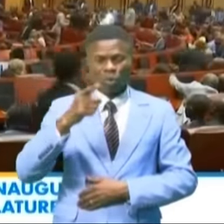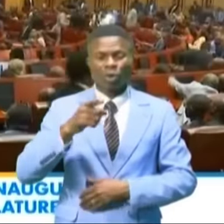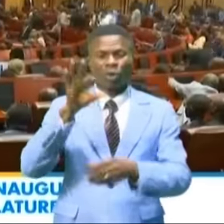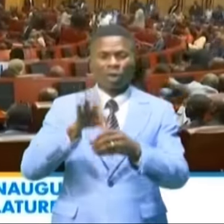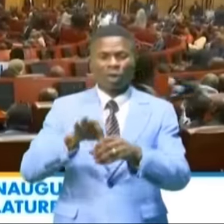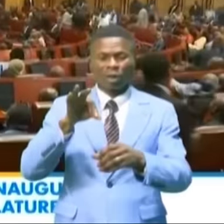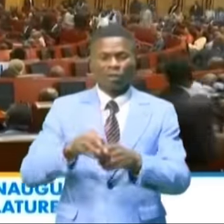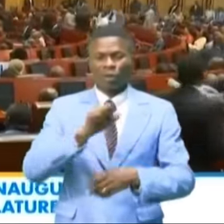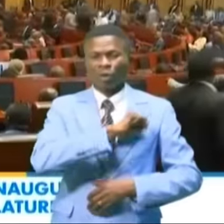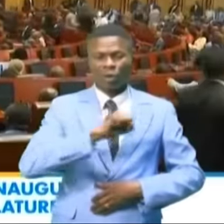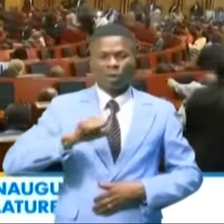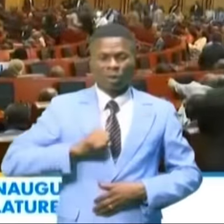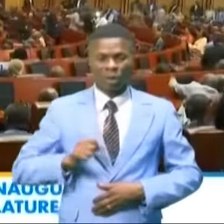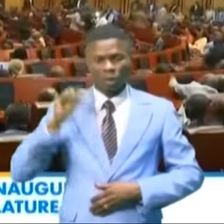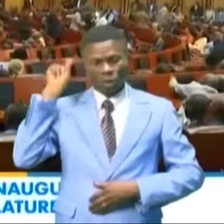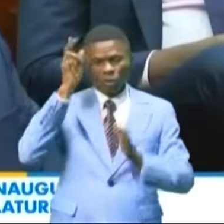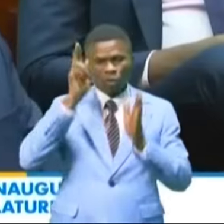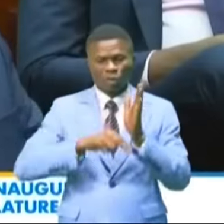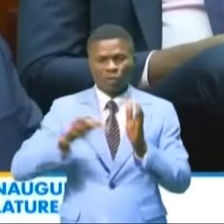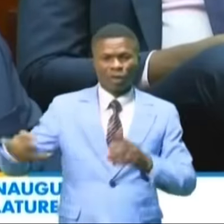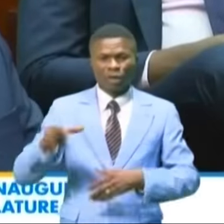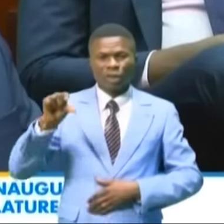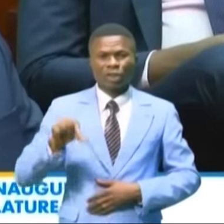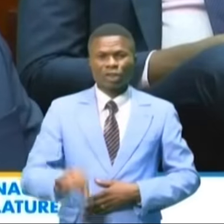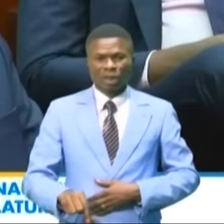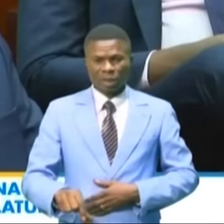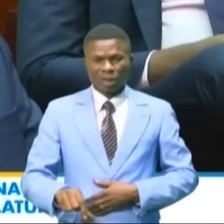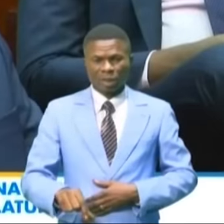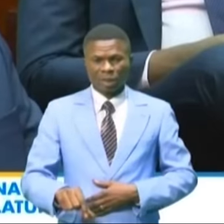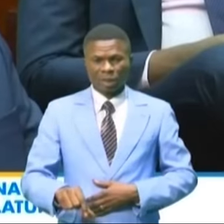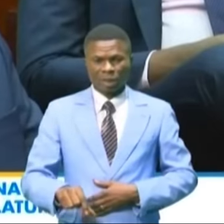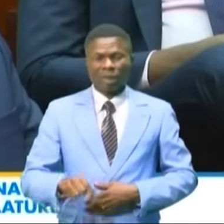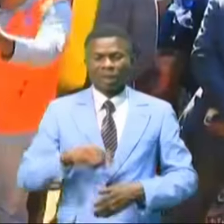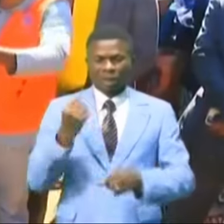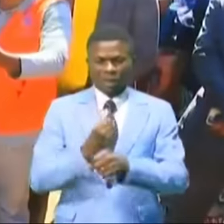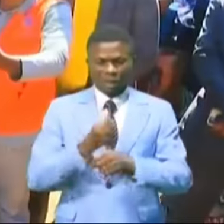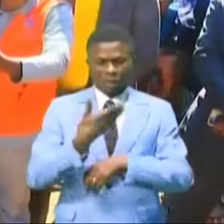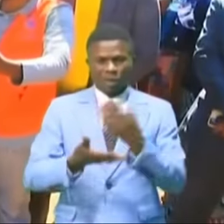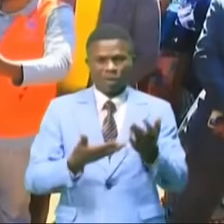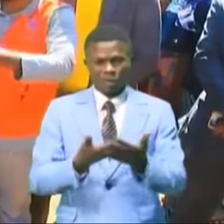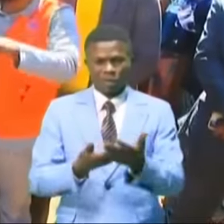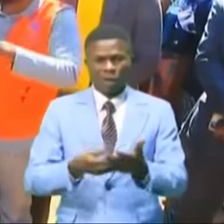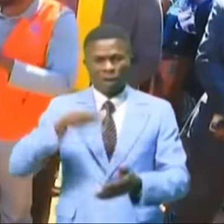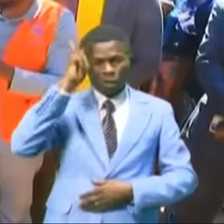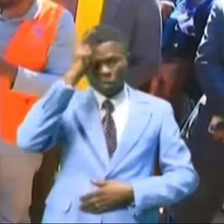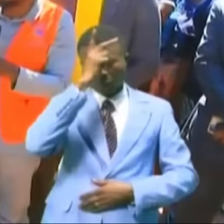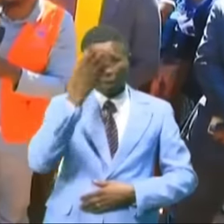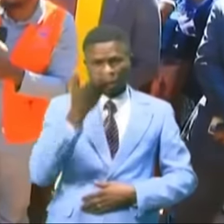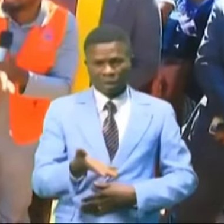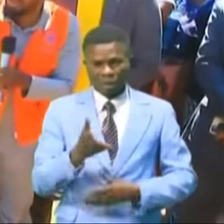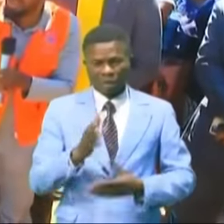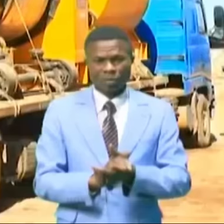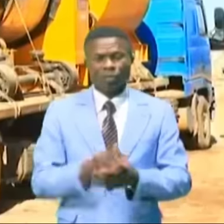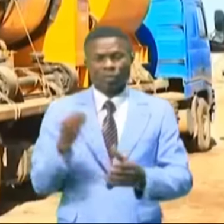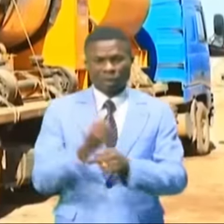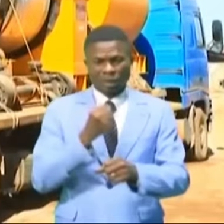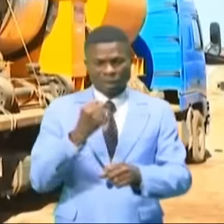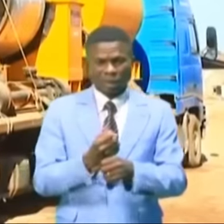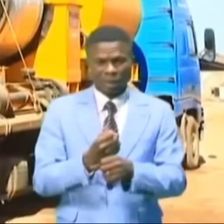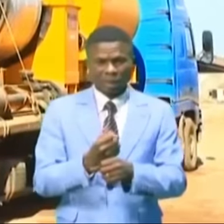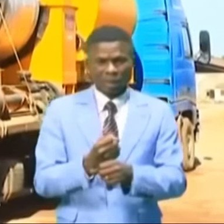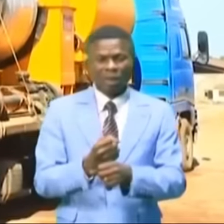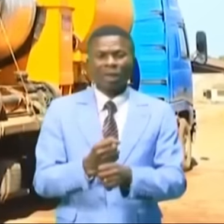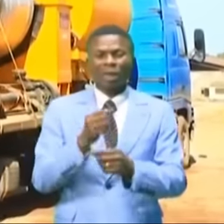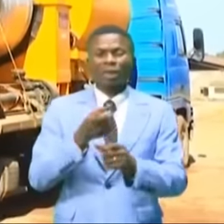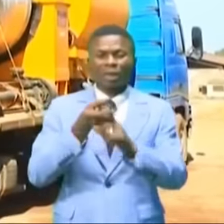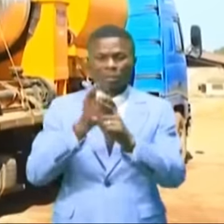au Sénat du gouverneur Jacques Kiaboula Katué et ses réalisations pour le Haut-Katanga. Des réalisations qui viennent, selon